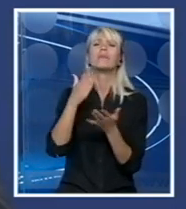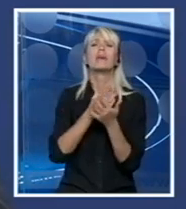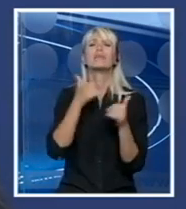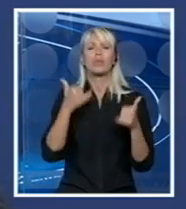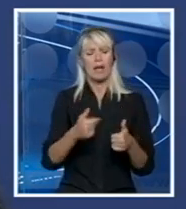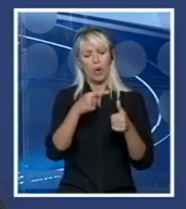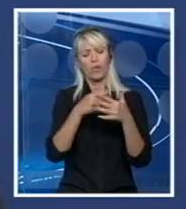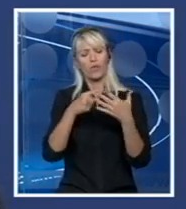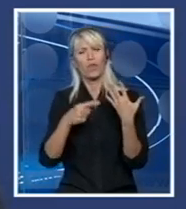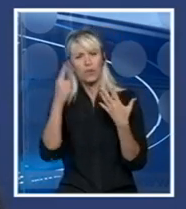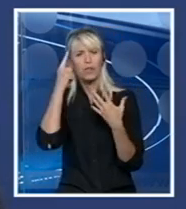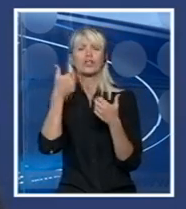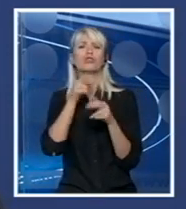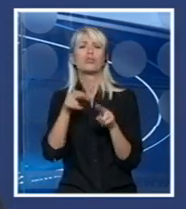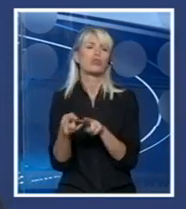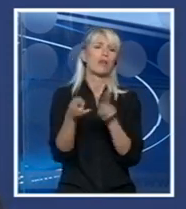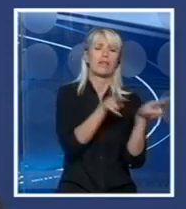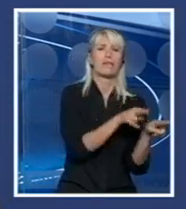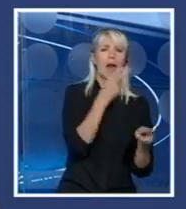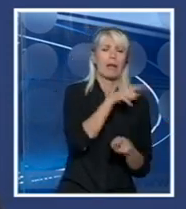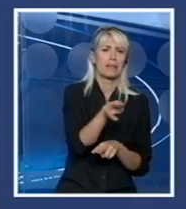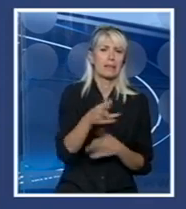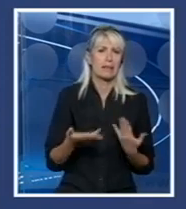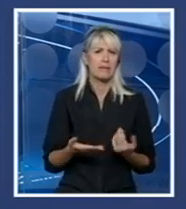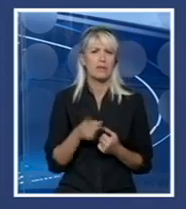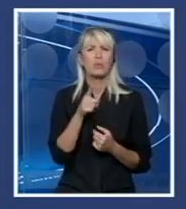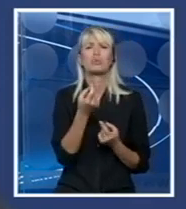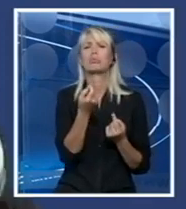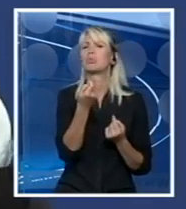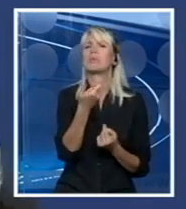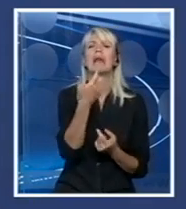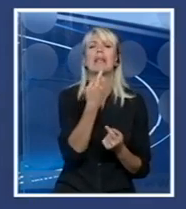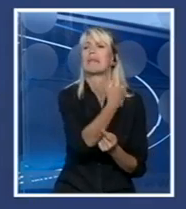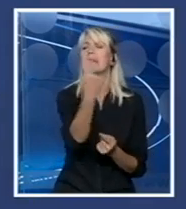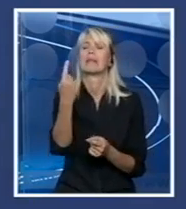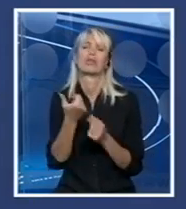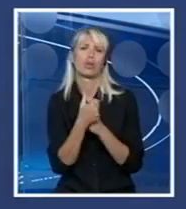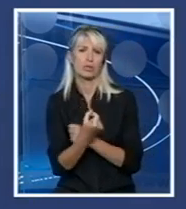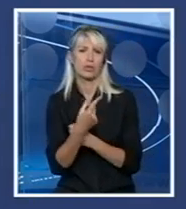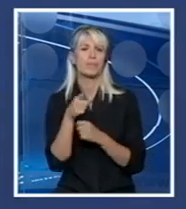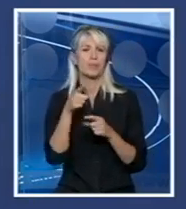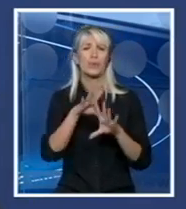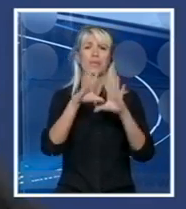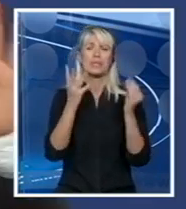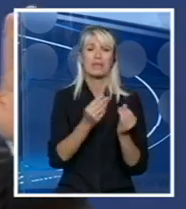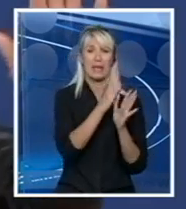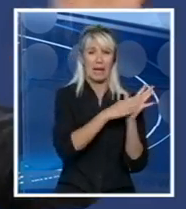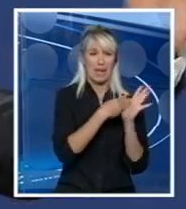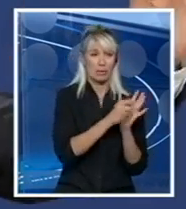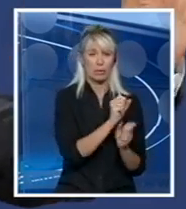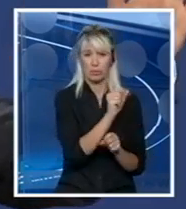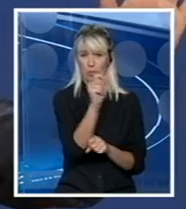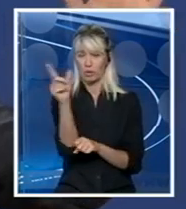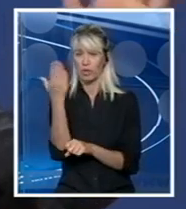nešto preskaču i ne rade po redu. To su već individualni slučajevi. Tako da ne bi bilo zabune, svi rasporedi časova koji su ponuđeni školama su sinhronizovani